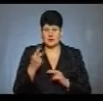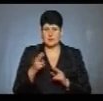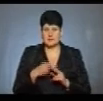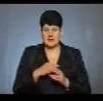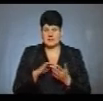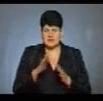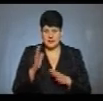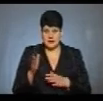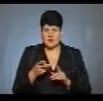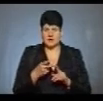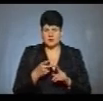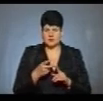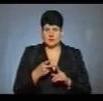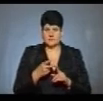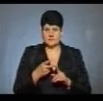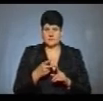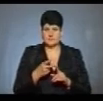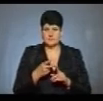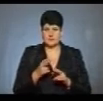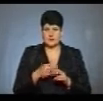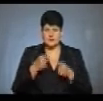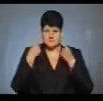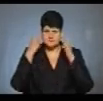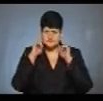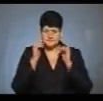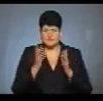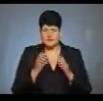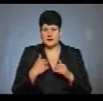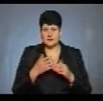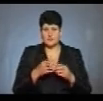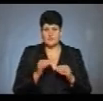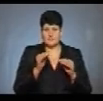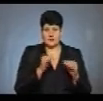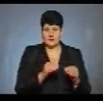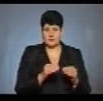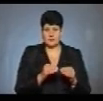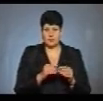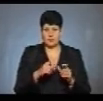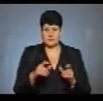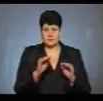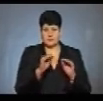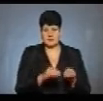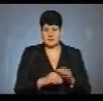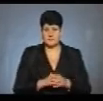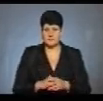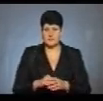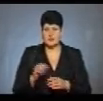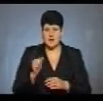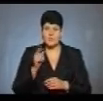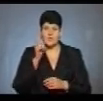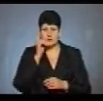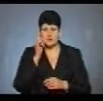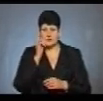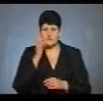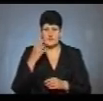стекла, а другі такі без стегло на вуха. Я то взяв, виніс на колопостає це, там положив, а мобілку я